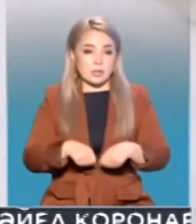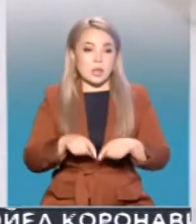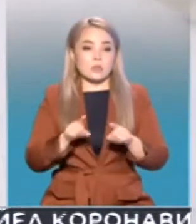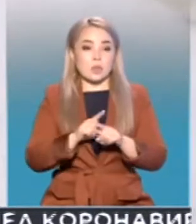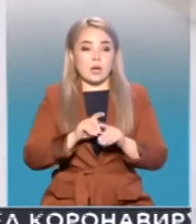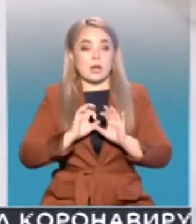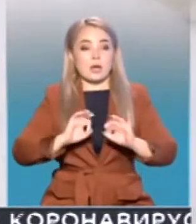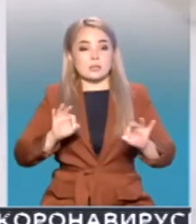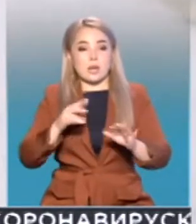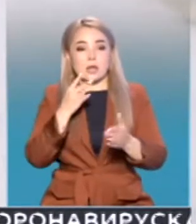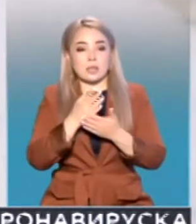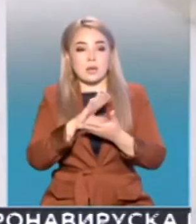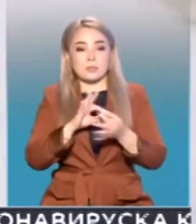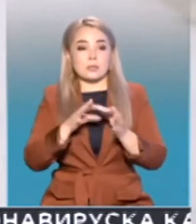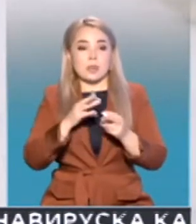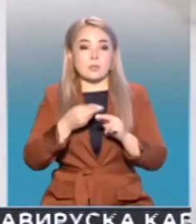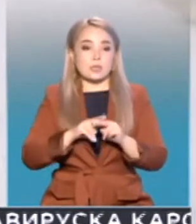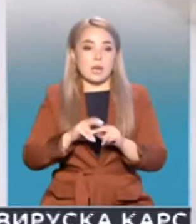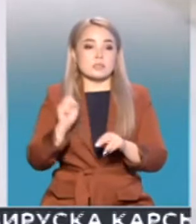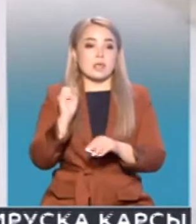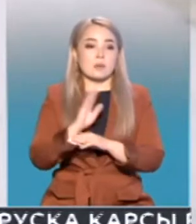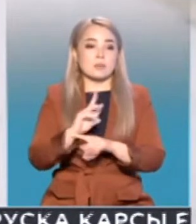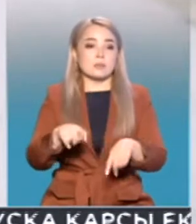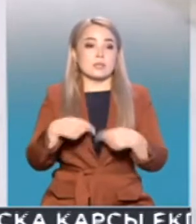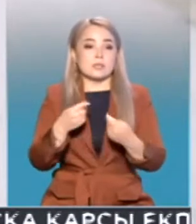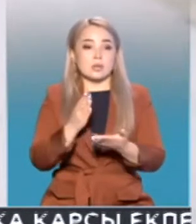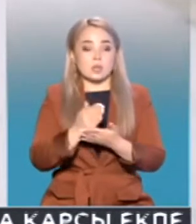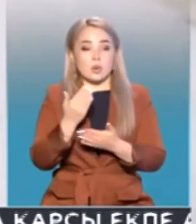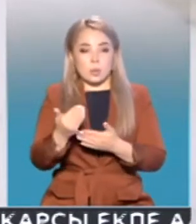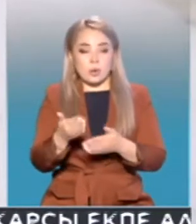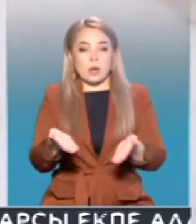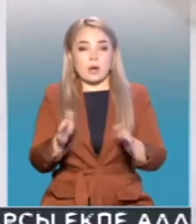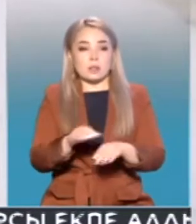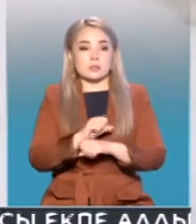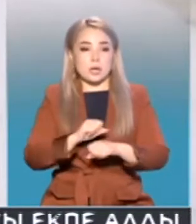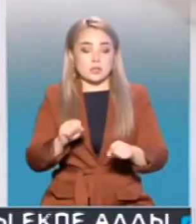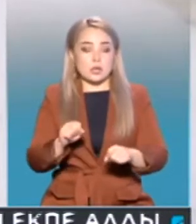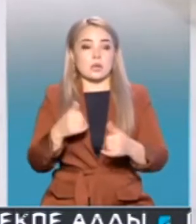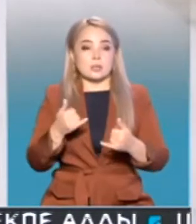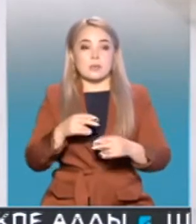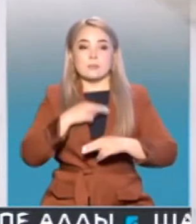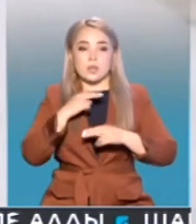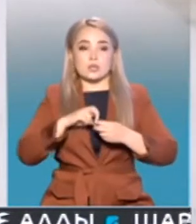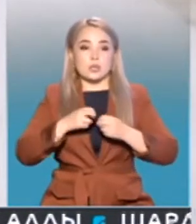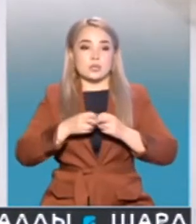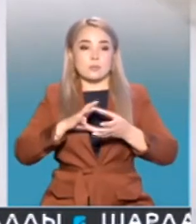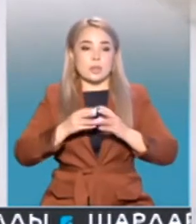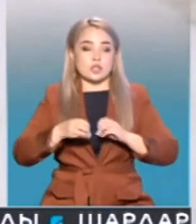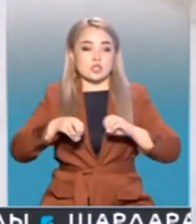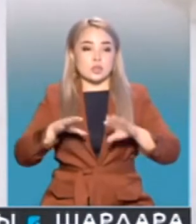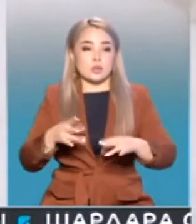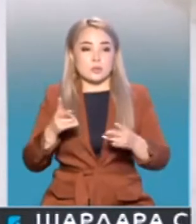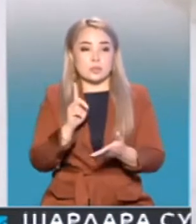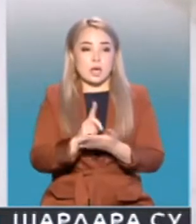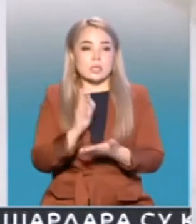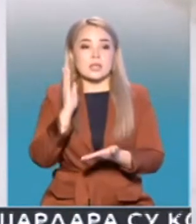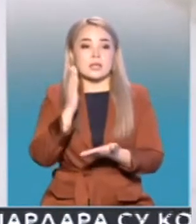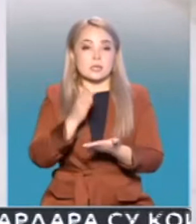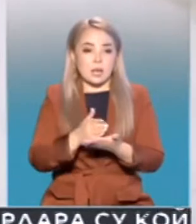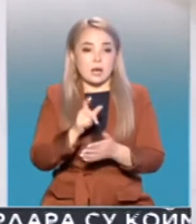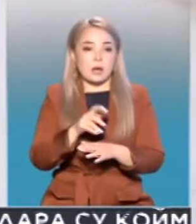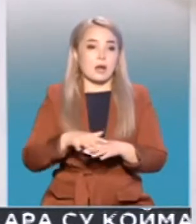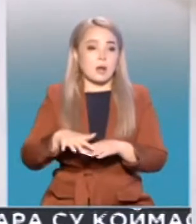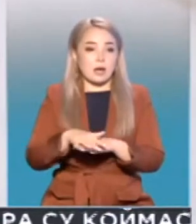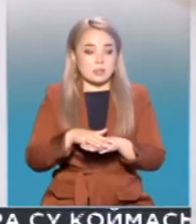осы айтылып жатқан дүниелері тапсырыс берсе орта жолда қалып жатқан жағдай бар. Енді қазір тікелей